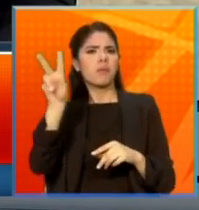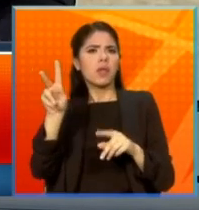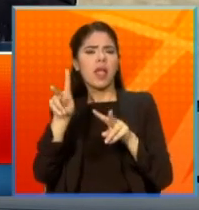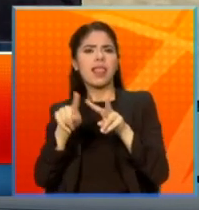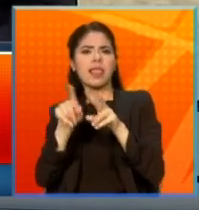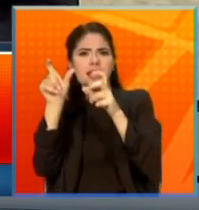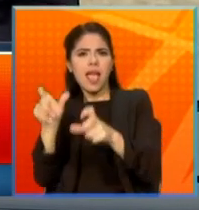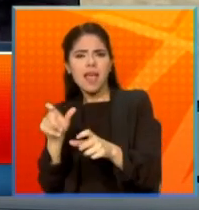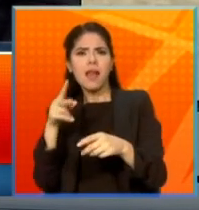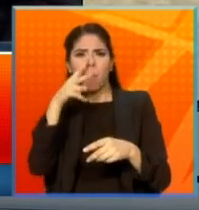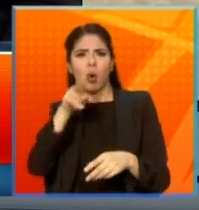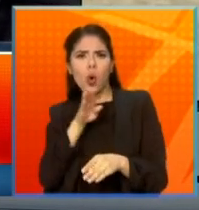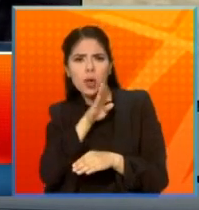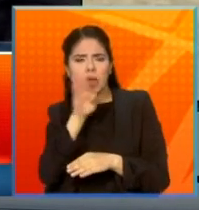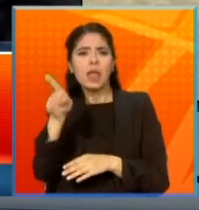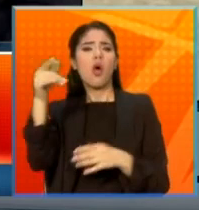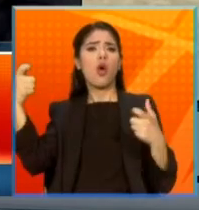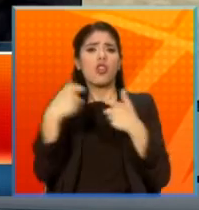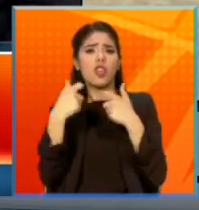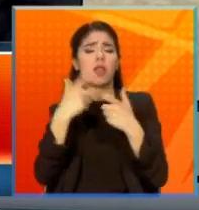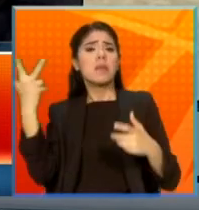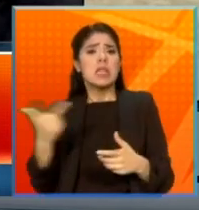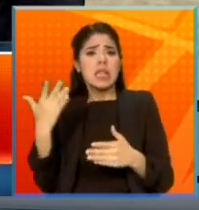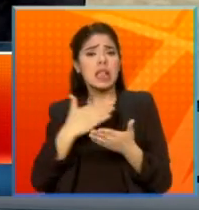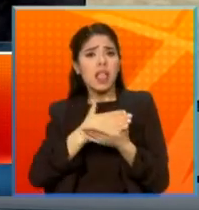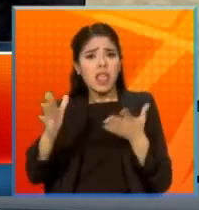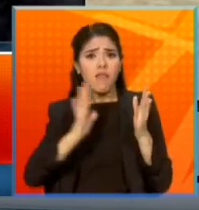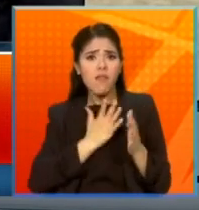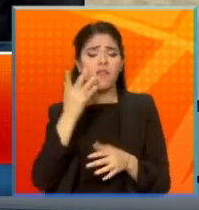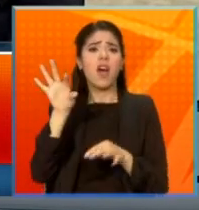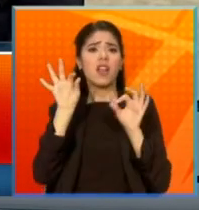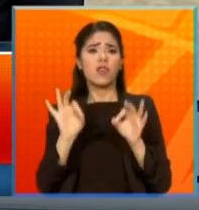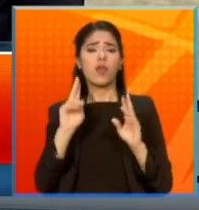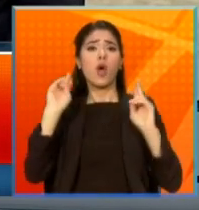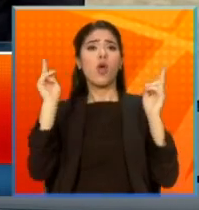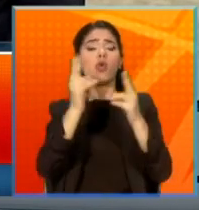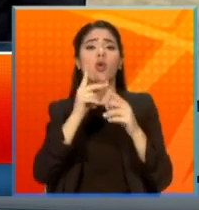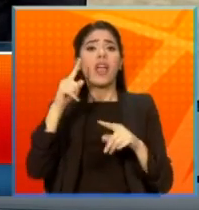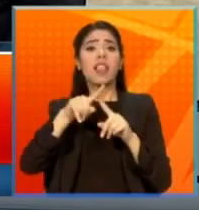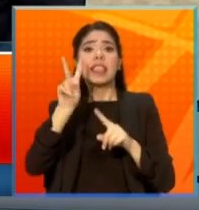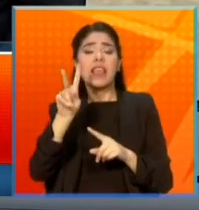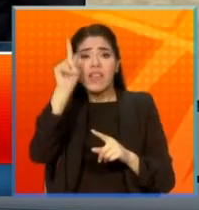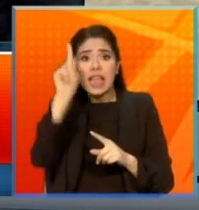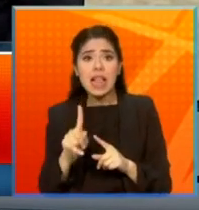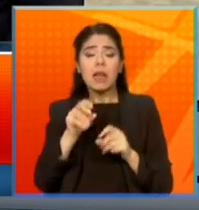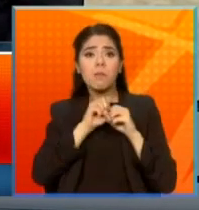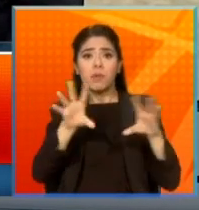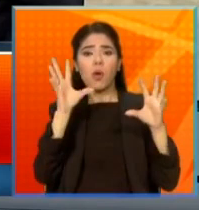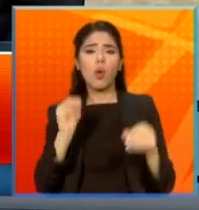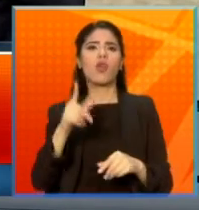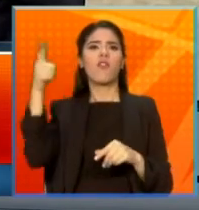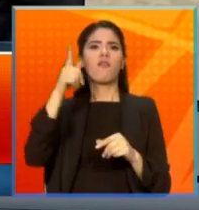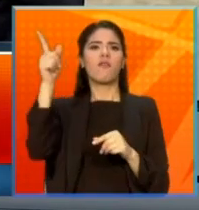kasabasına girdi. Üstelik o sırada çatışmalar tüm şiddetiyle de devam ediyordu. İşte dünya televizyonlarında ilk kez yayınlanacak